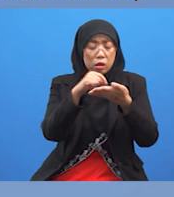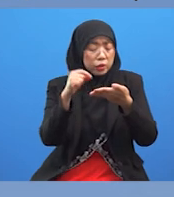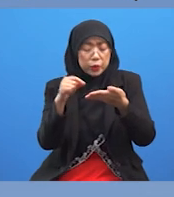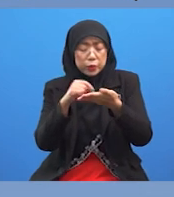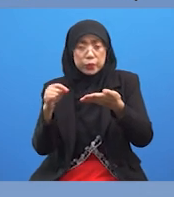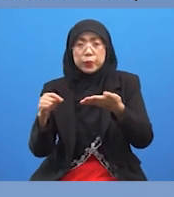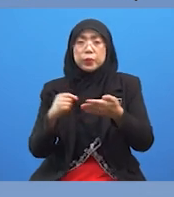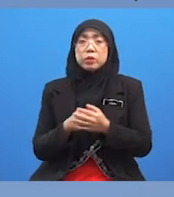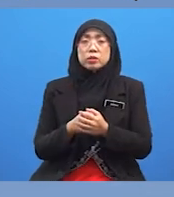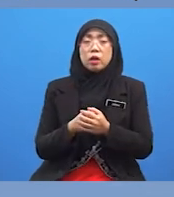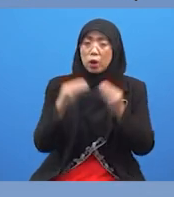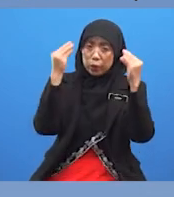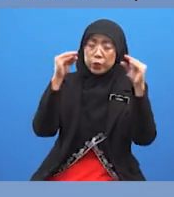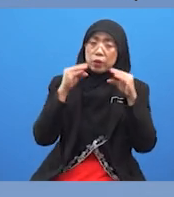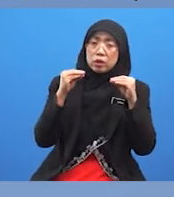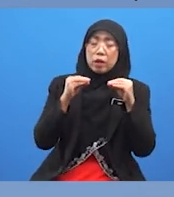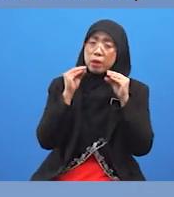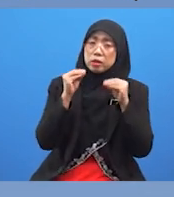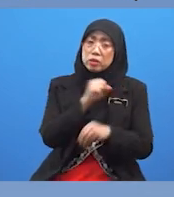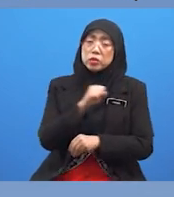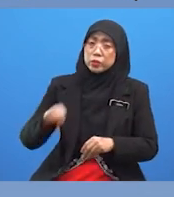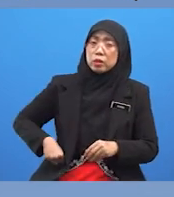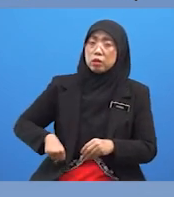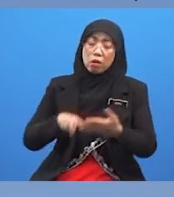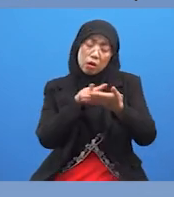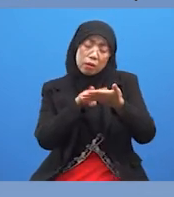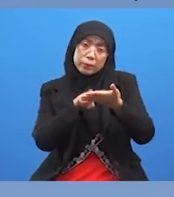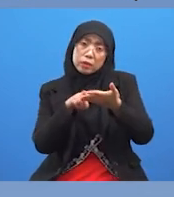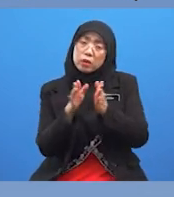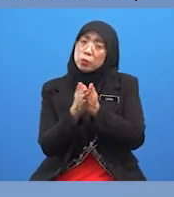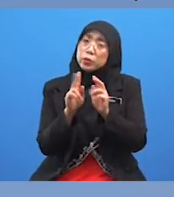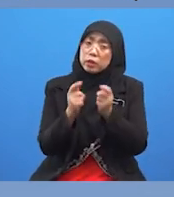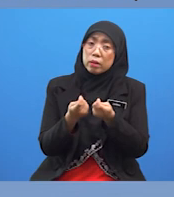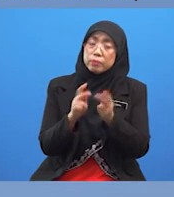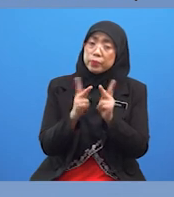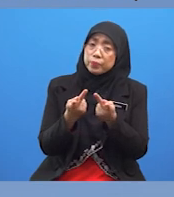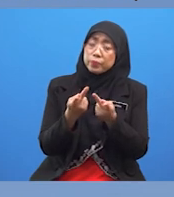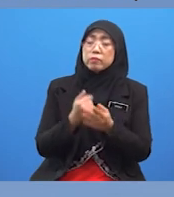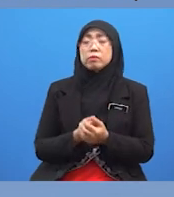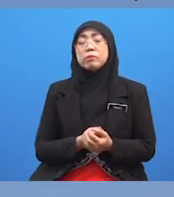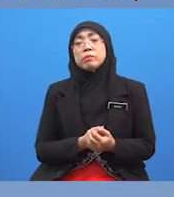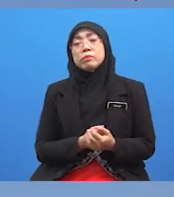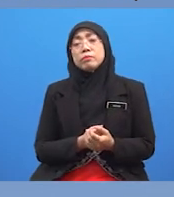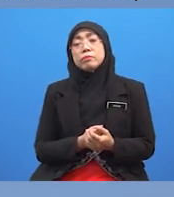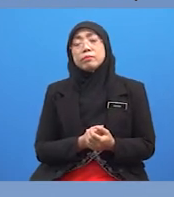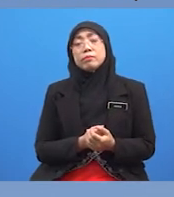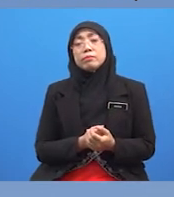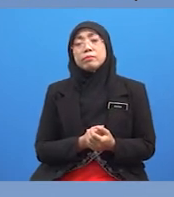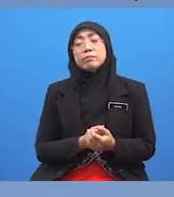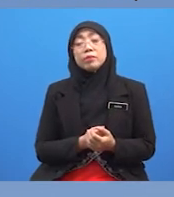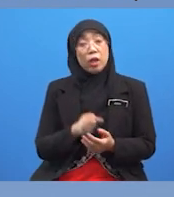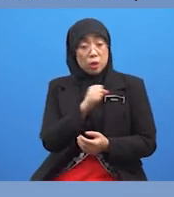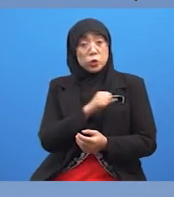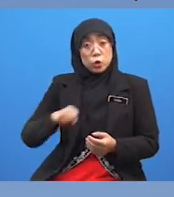kitab Duril Mazlum. Baginda diperaku oleh Maulana Abu Bakar kerana mudah